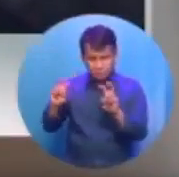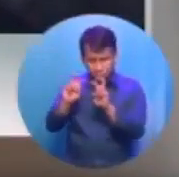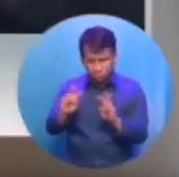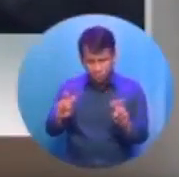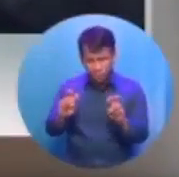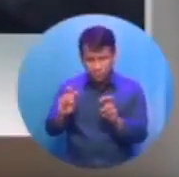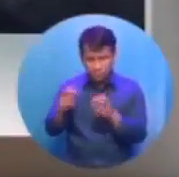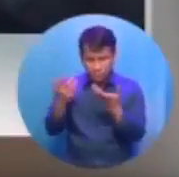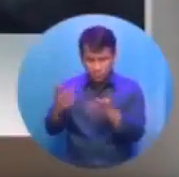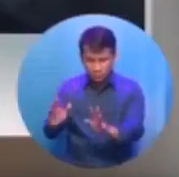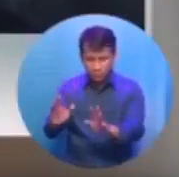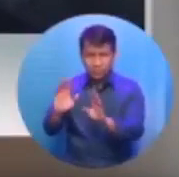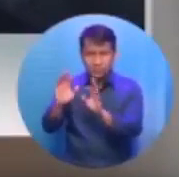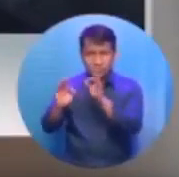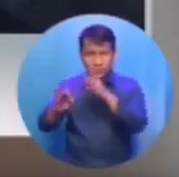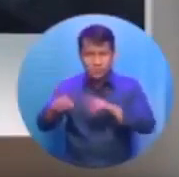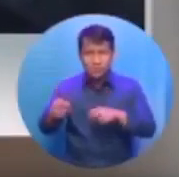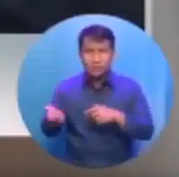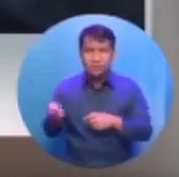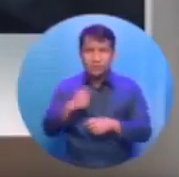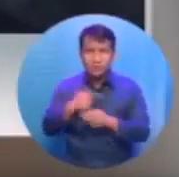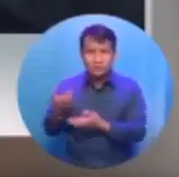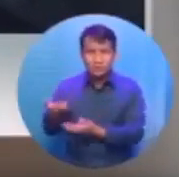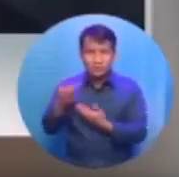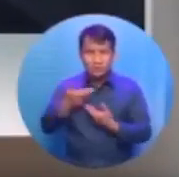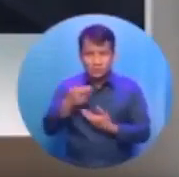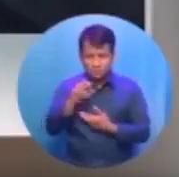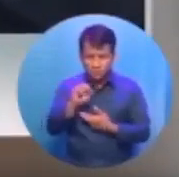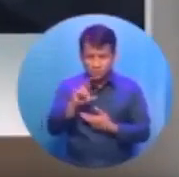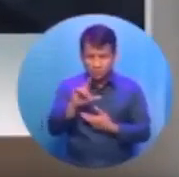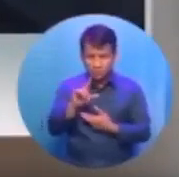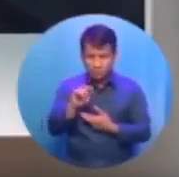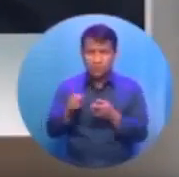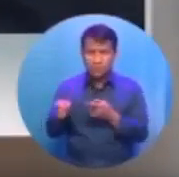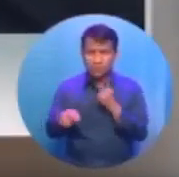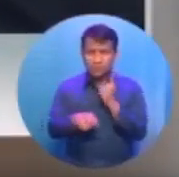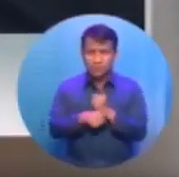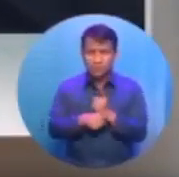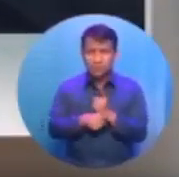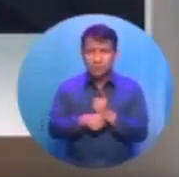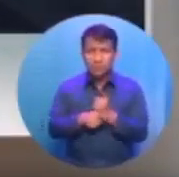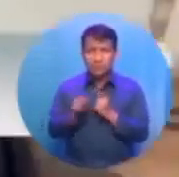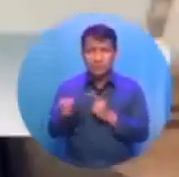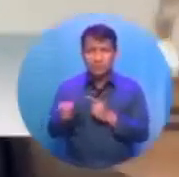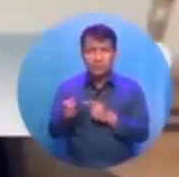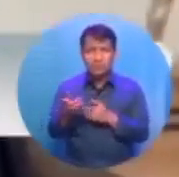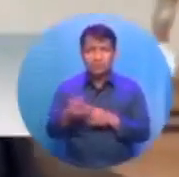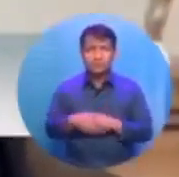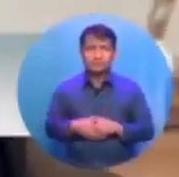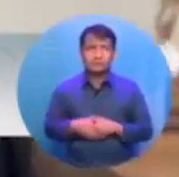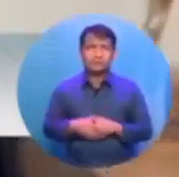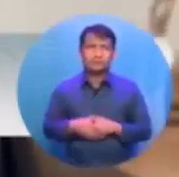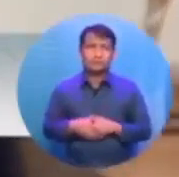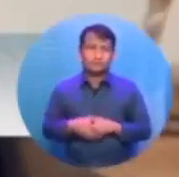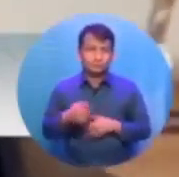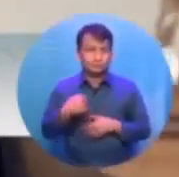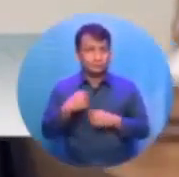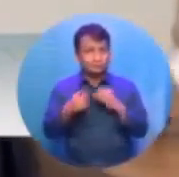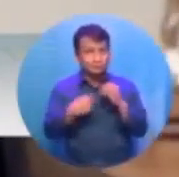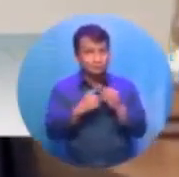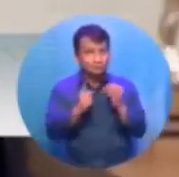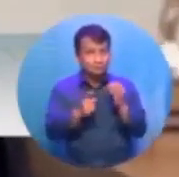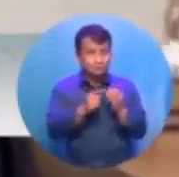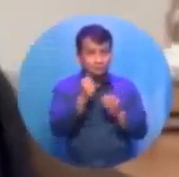na agad ang natanggap ni Mrs. Tama ba yung ginawa ng piskal o nangyari dito? Usually kasi, Sir Rafi, no, sa inquest